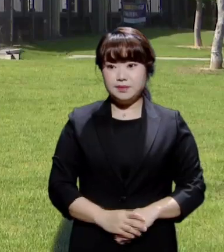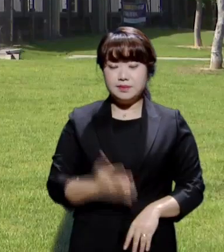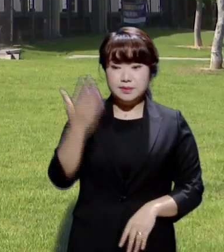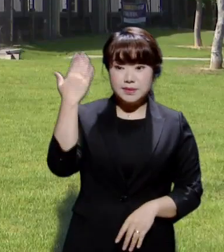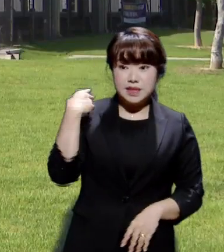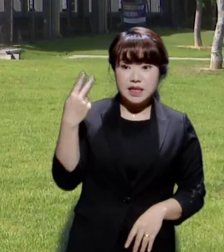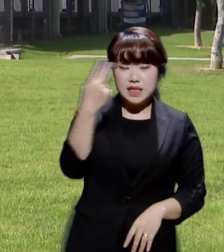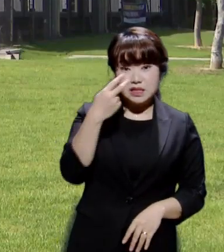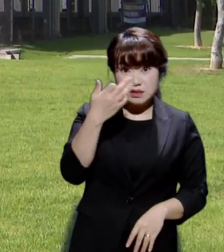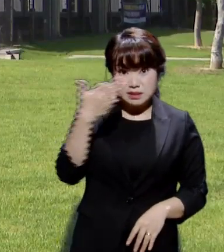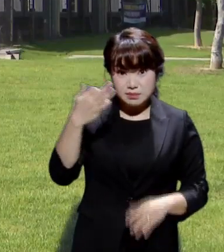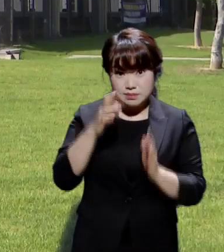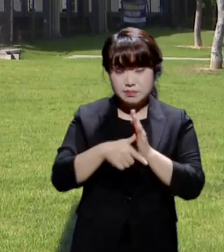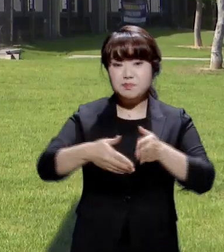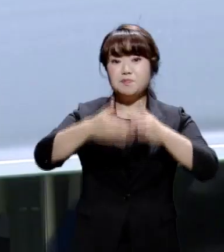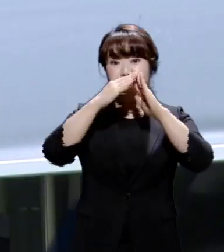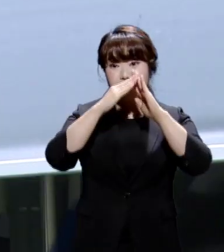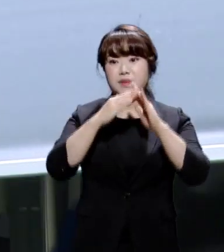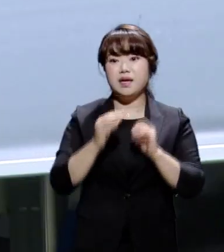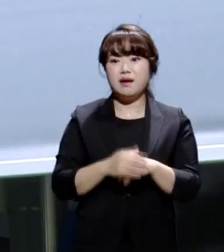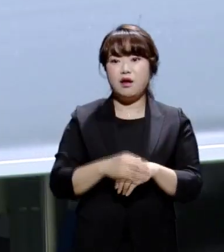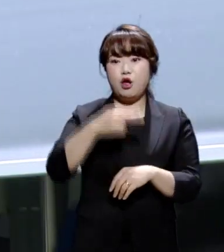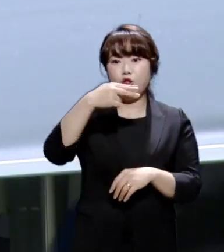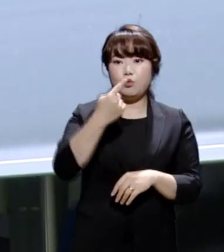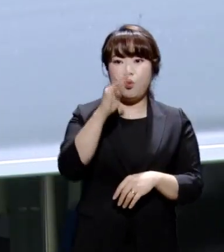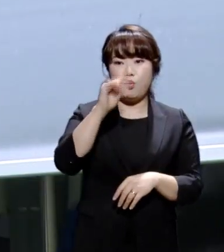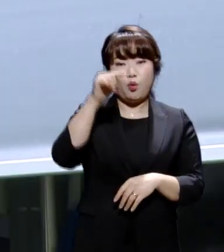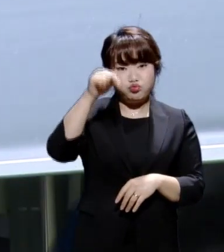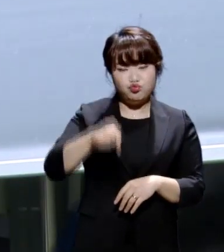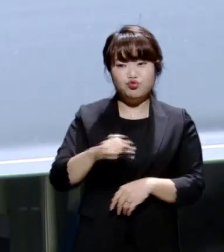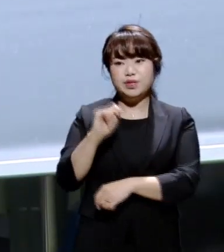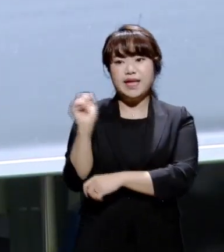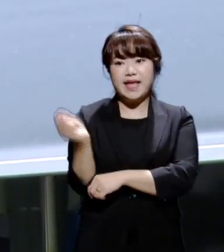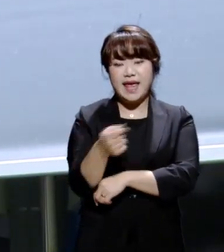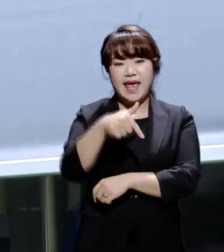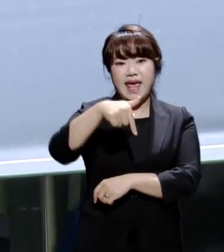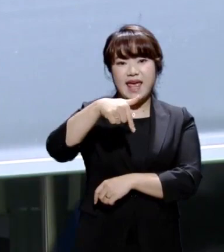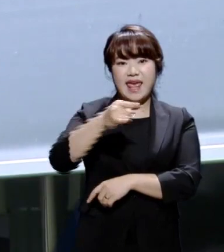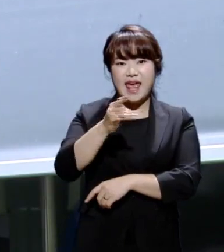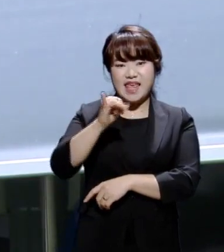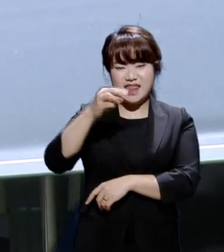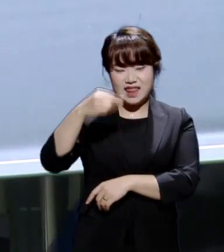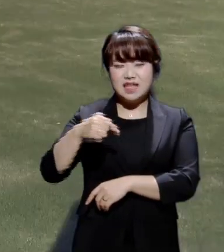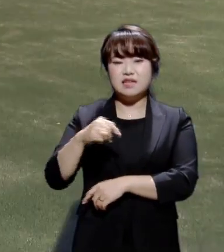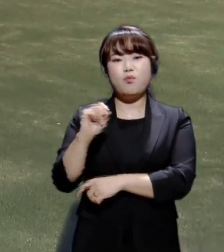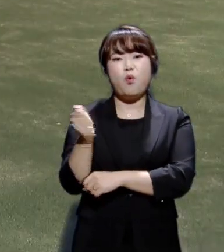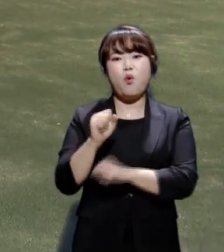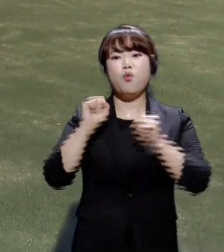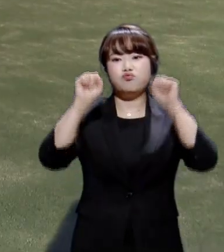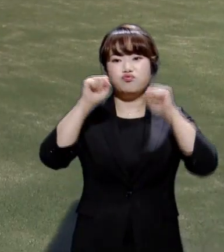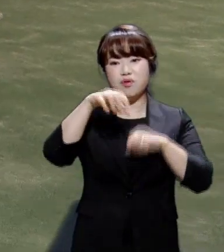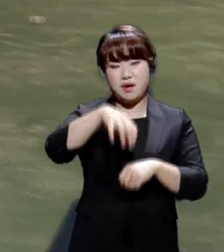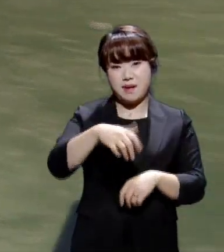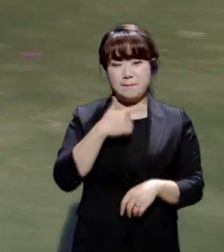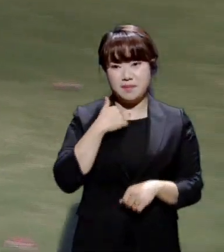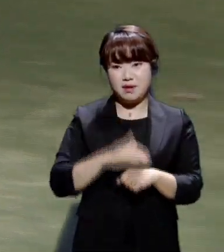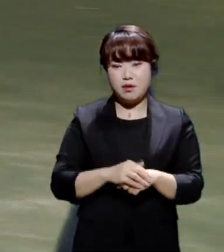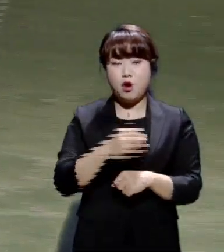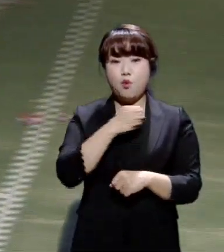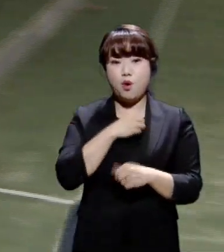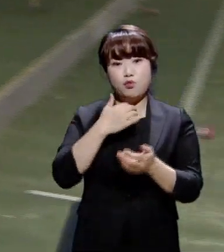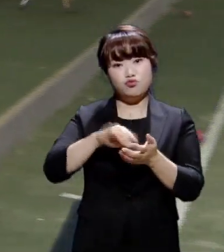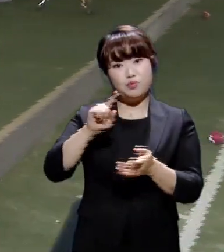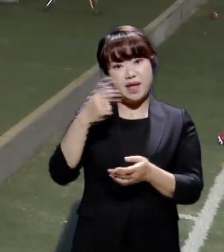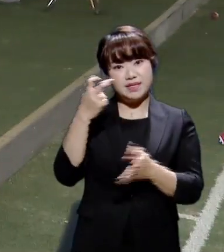지난 2018년 준공된 도봉구 게이트볼장입니다. 코트장 4개를 갖춘 이곳은 도봉구 회원 120여